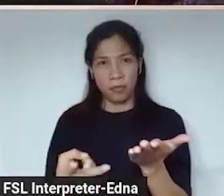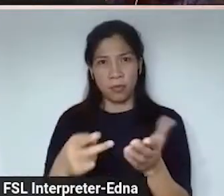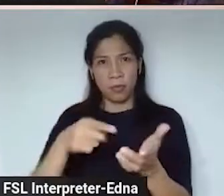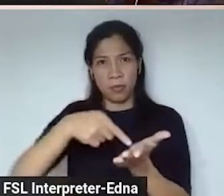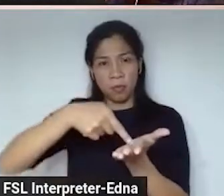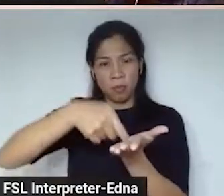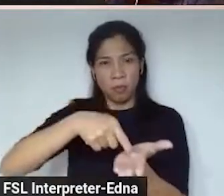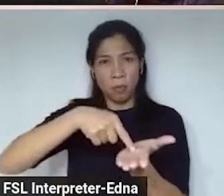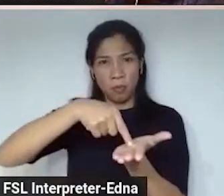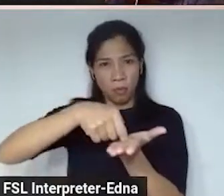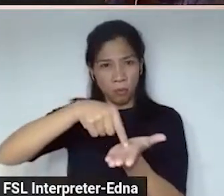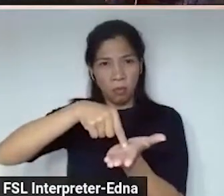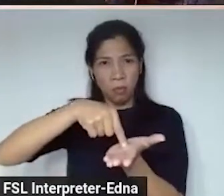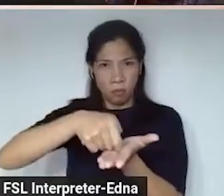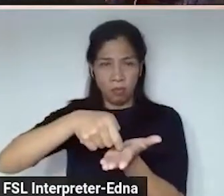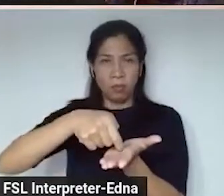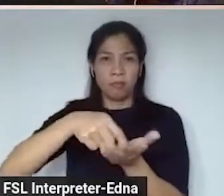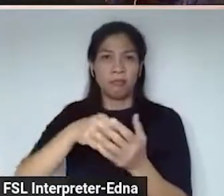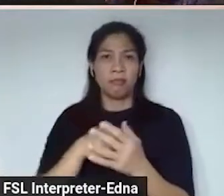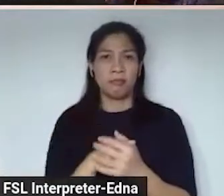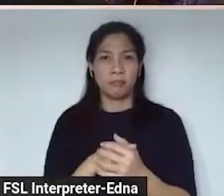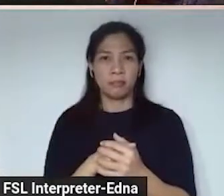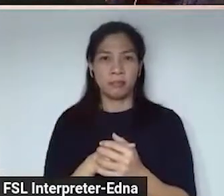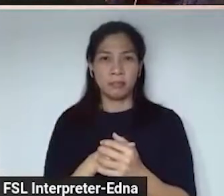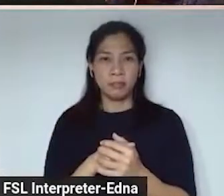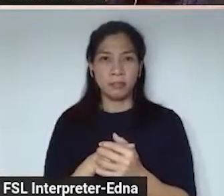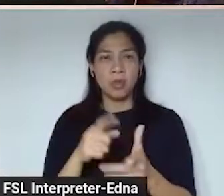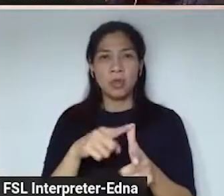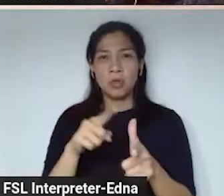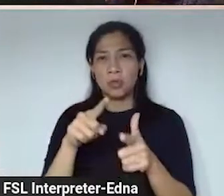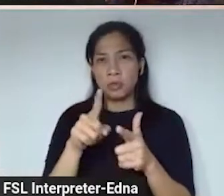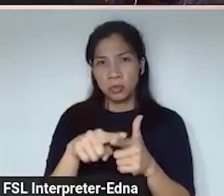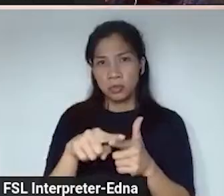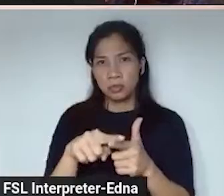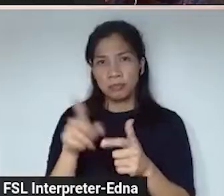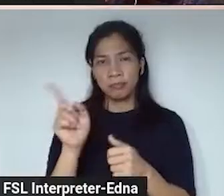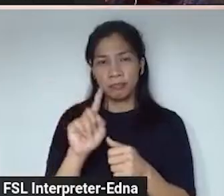ka syempre. Ang nangyari,